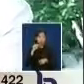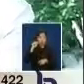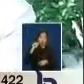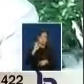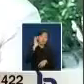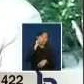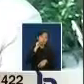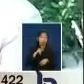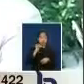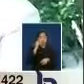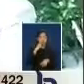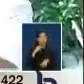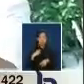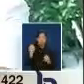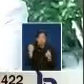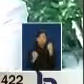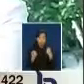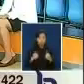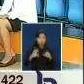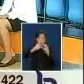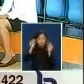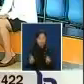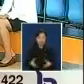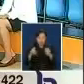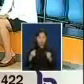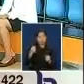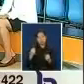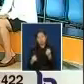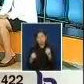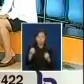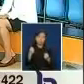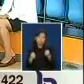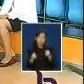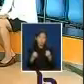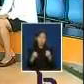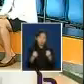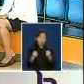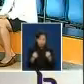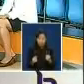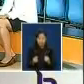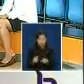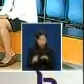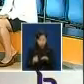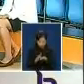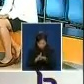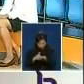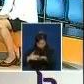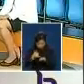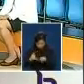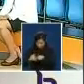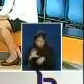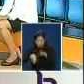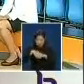ไหมก่อนจับพวงมาลัยก็ไปจับอย่างอื่นมาแล้วมาจับพวงมาลัยพอไปถึงบ้านลูกเข้ามากอดลูกเลยถูกไหมอันนี้โอกาส